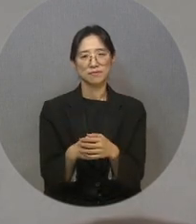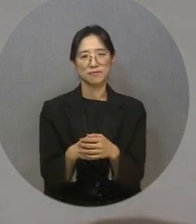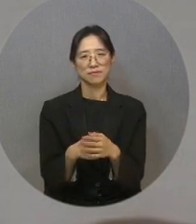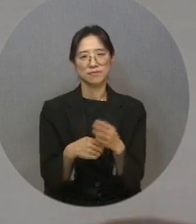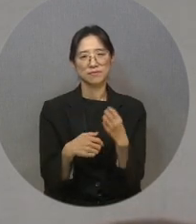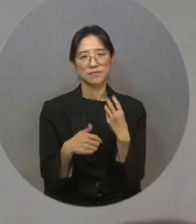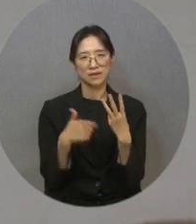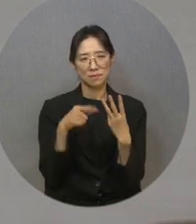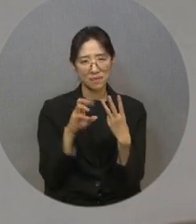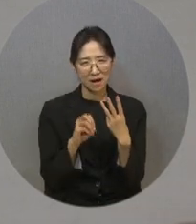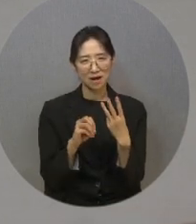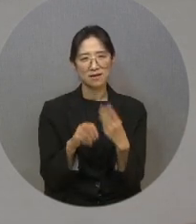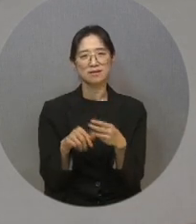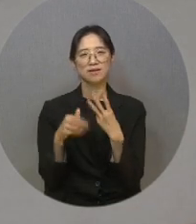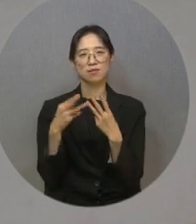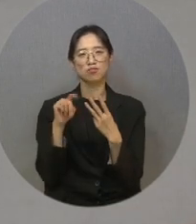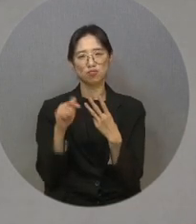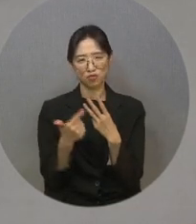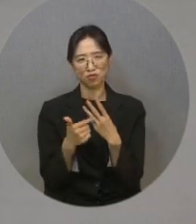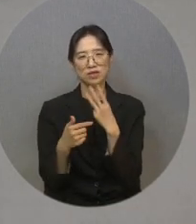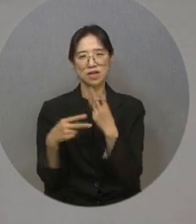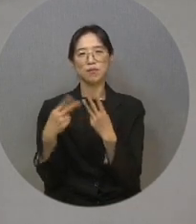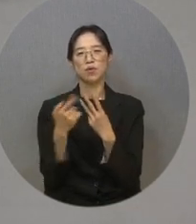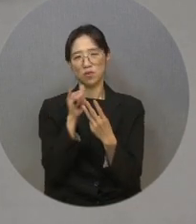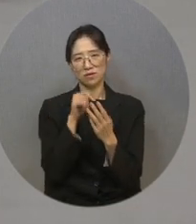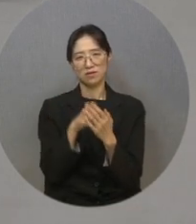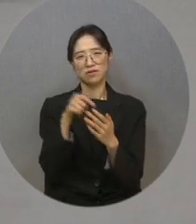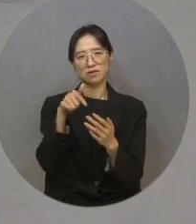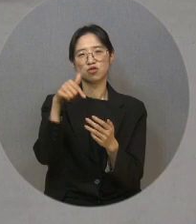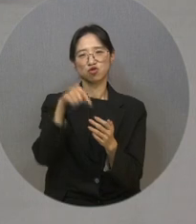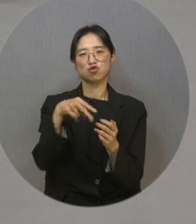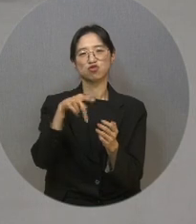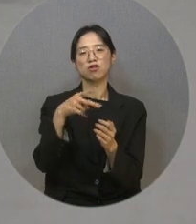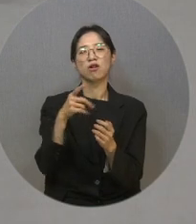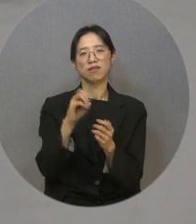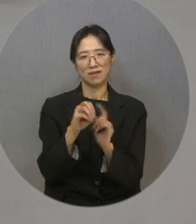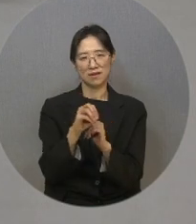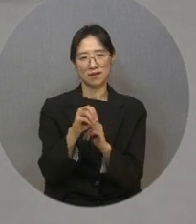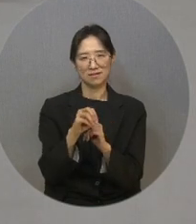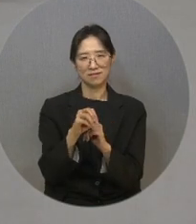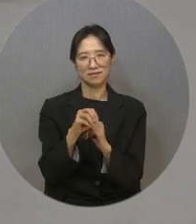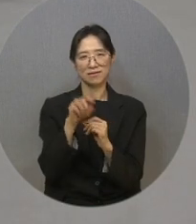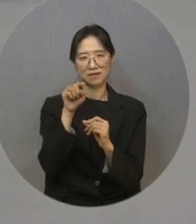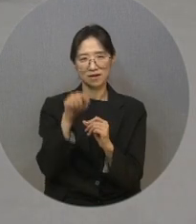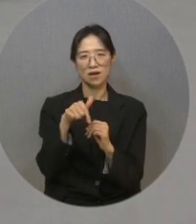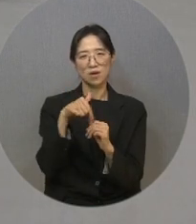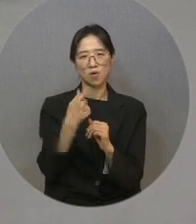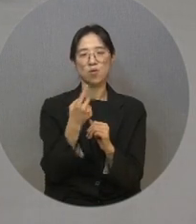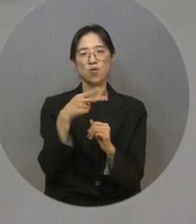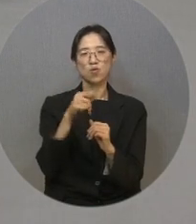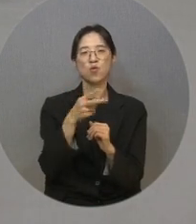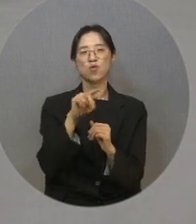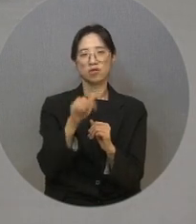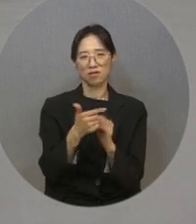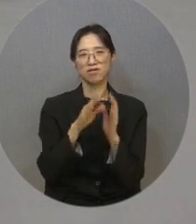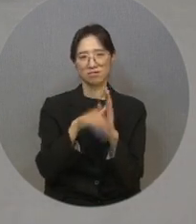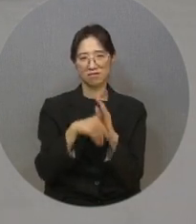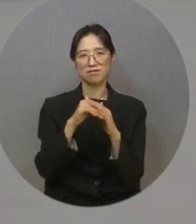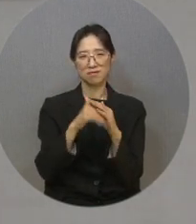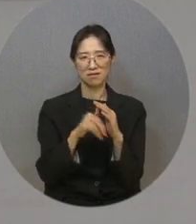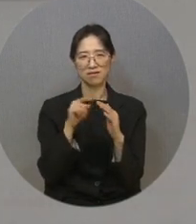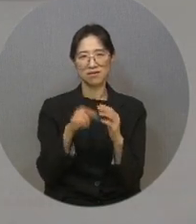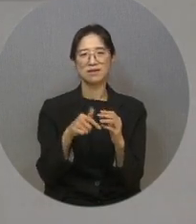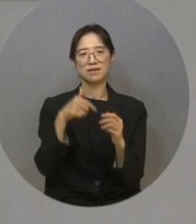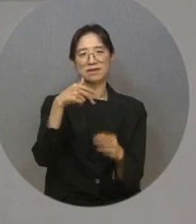삼강 삼륜 삼도가 있습니다. 그게 바로 구서당입니다. 고소선에 보면 구서당이라는 내용이 있는데 그 구서당에